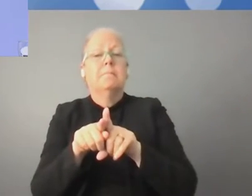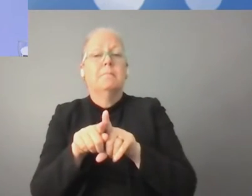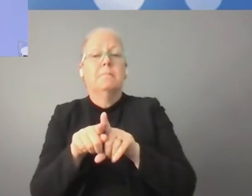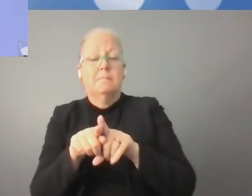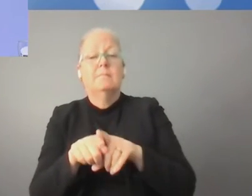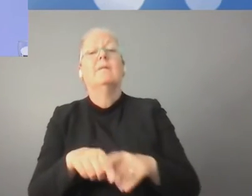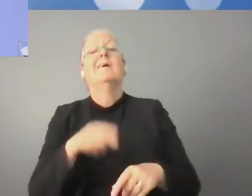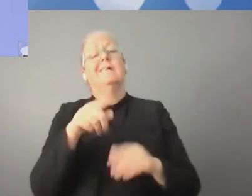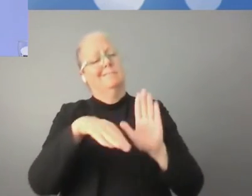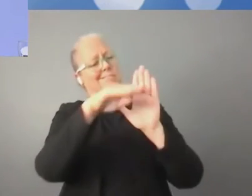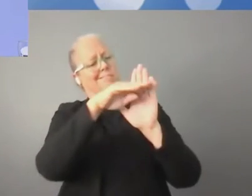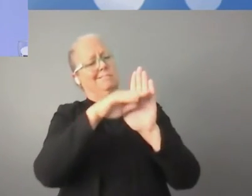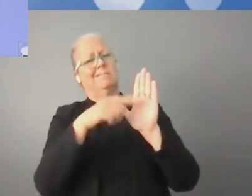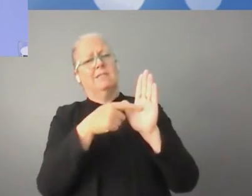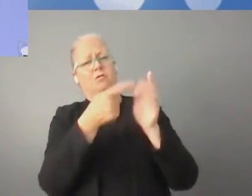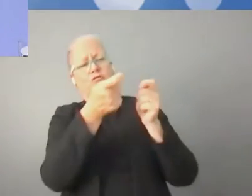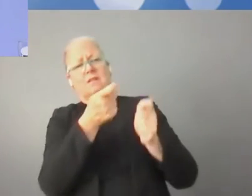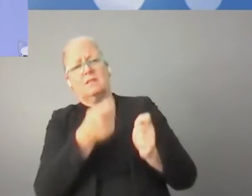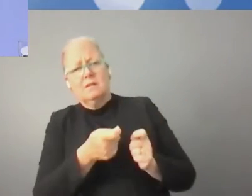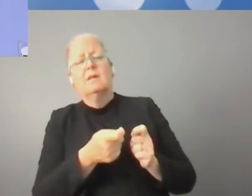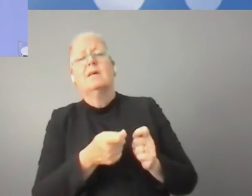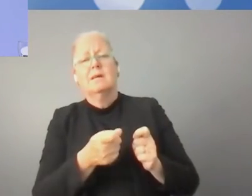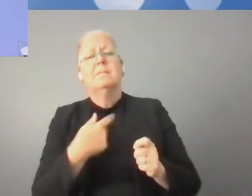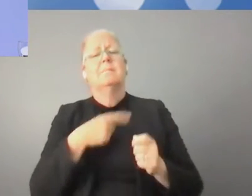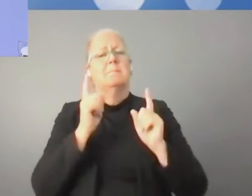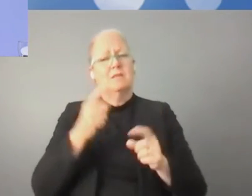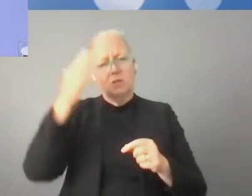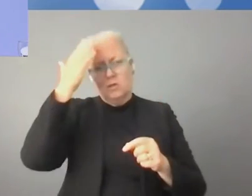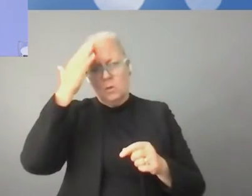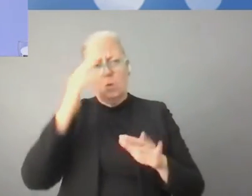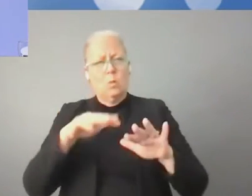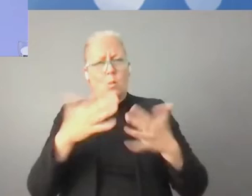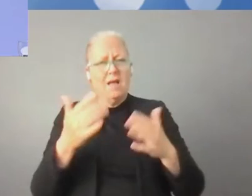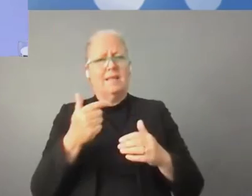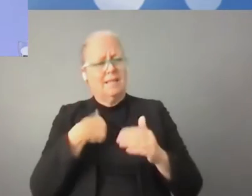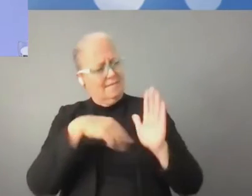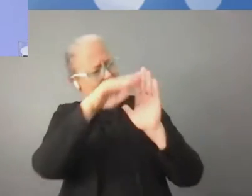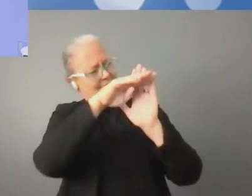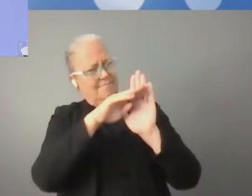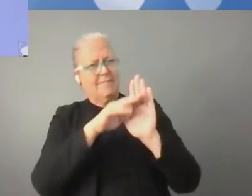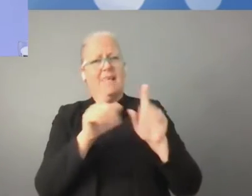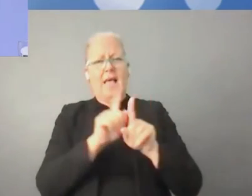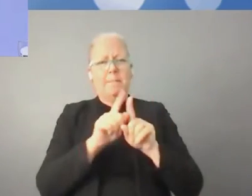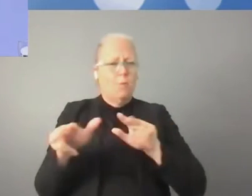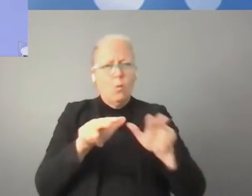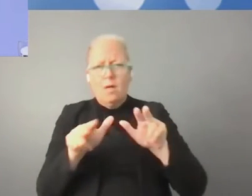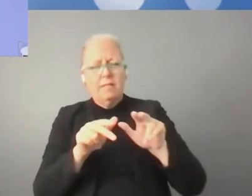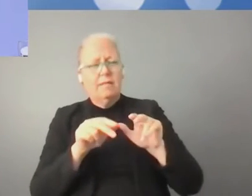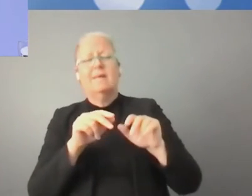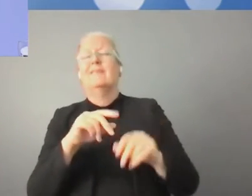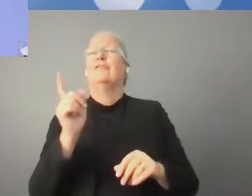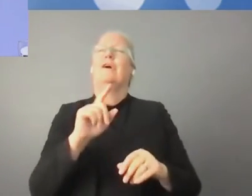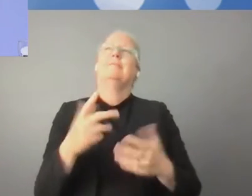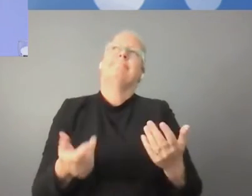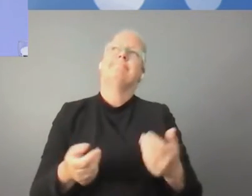принимаем информацию о том, что имеют место такие изменения. Когда мы говорим